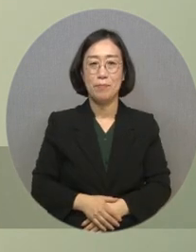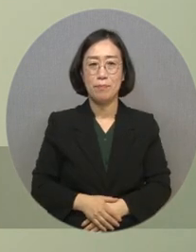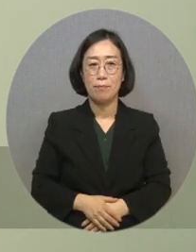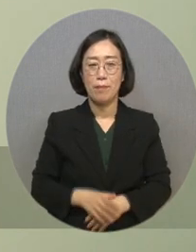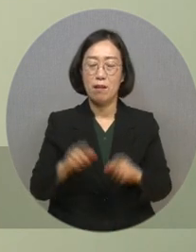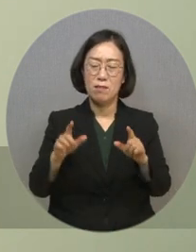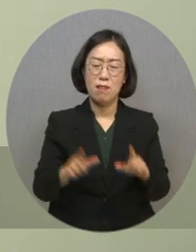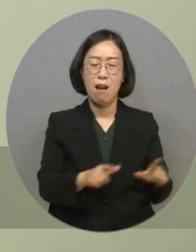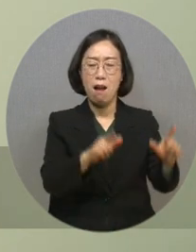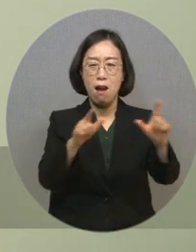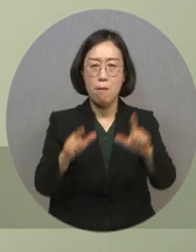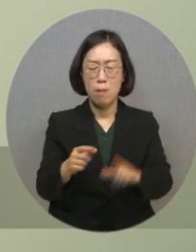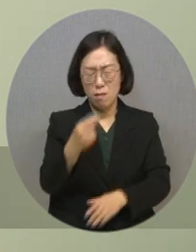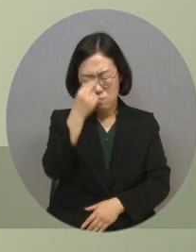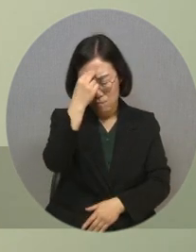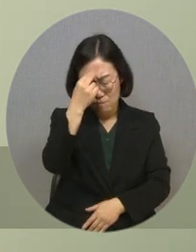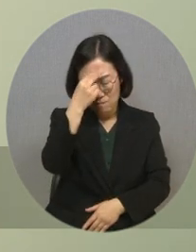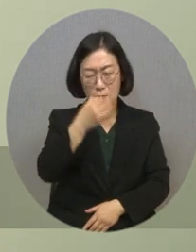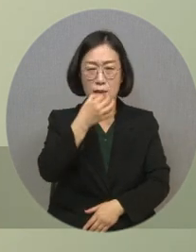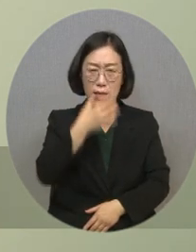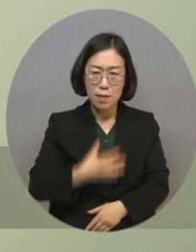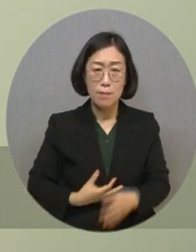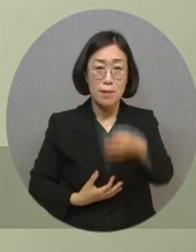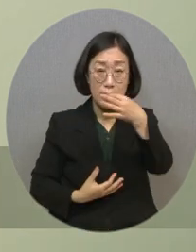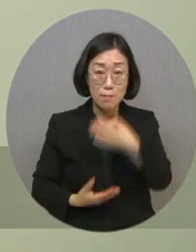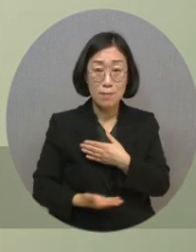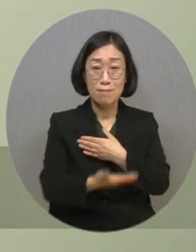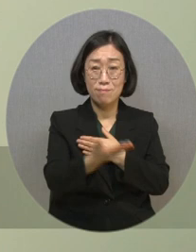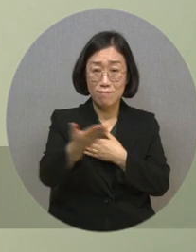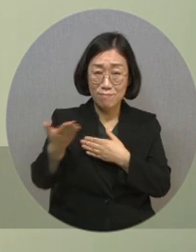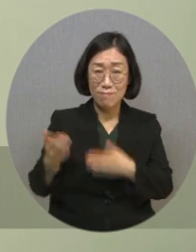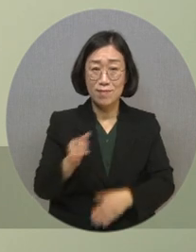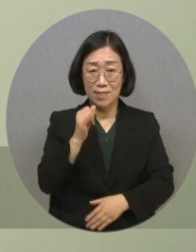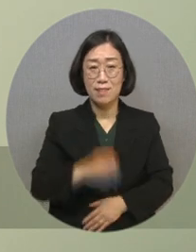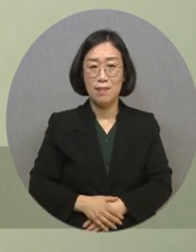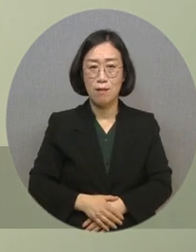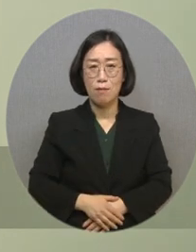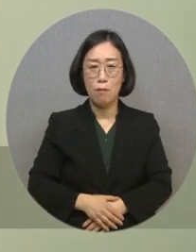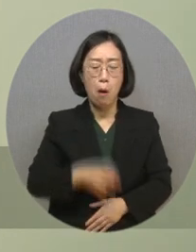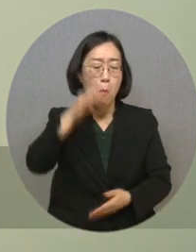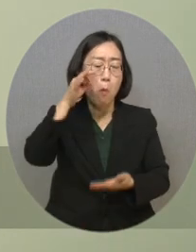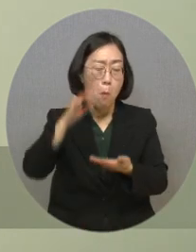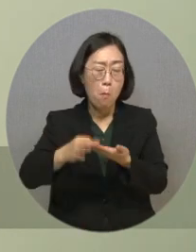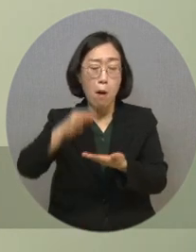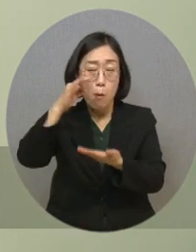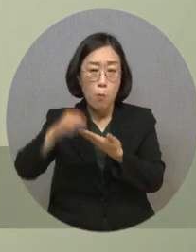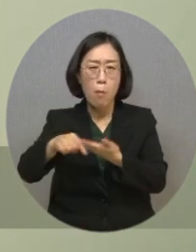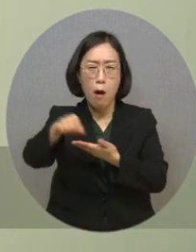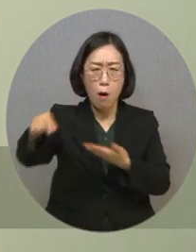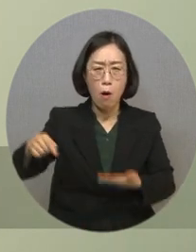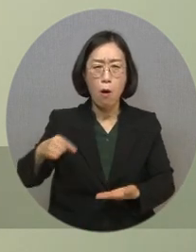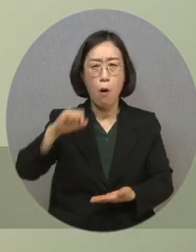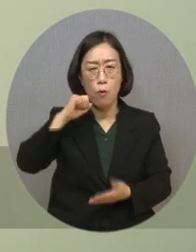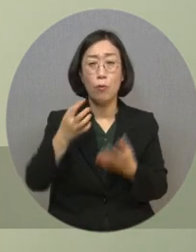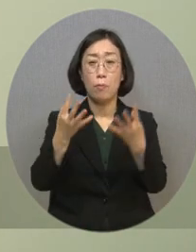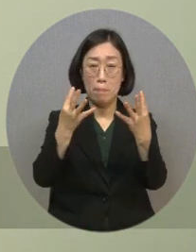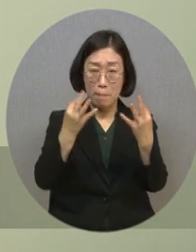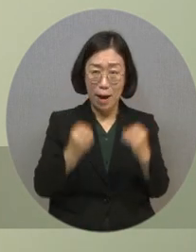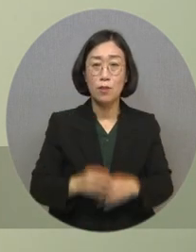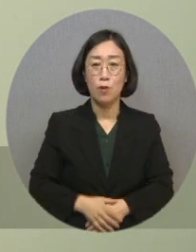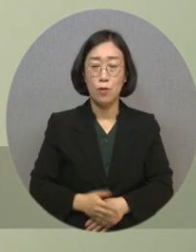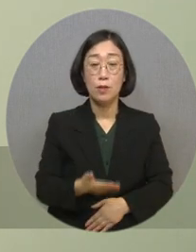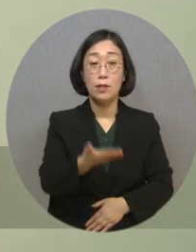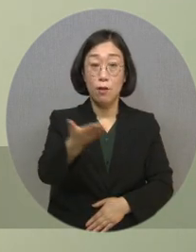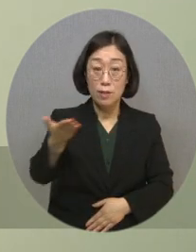지금 삶에 굉장히 찌들고 힘들고 그렇게 생각하시는 분들이 아마 저희들이 모르는 소외된 계층들이 아마 꽤나 많을 거라고 생각을 합니다. 그런데